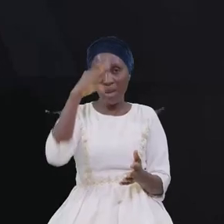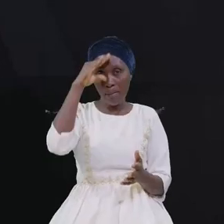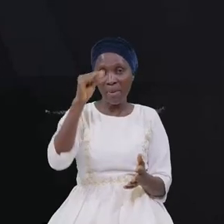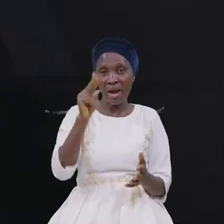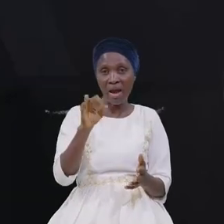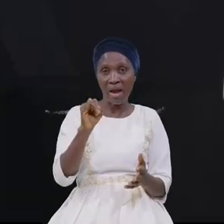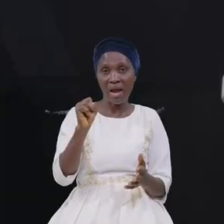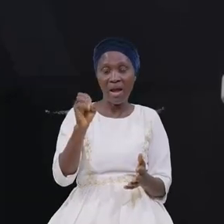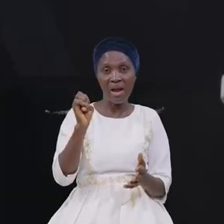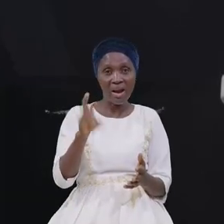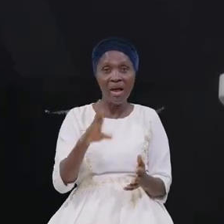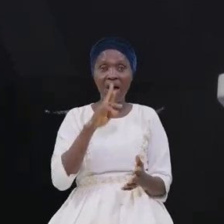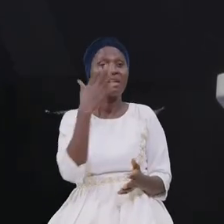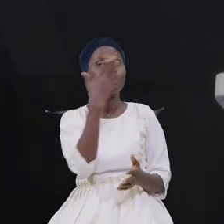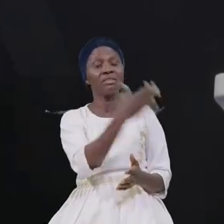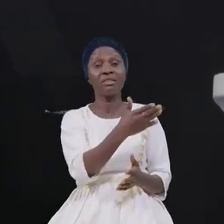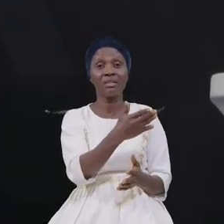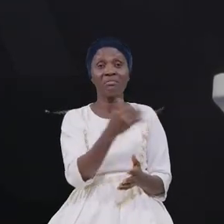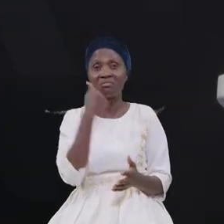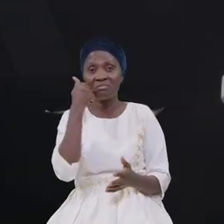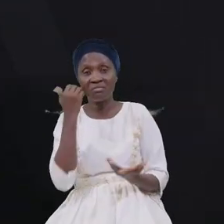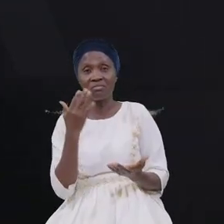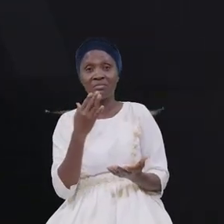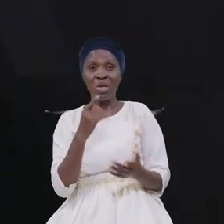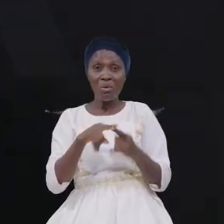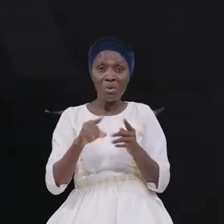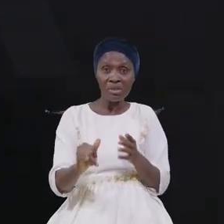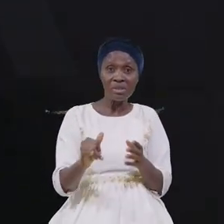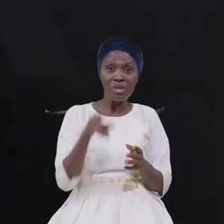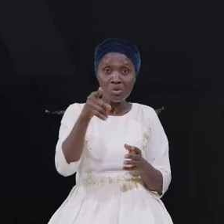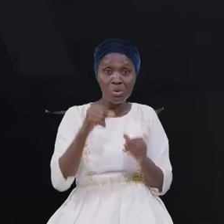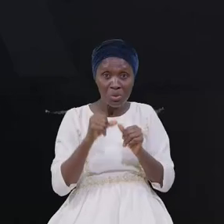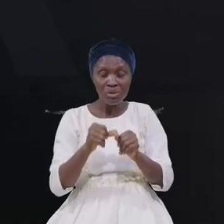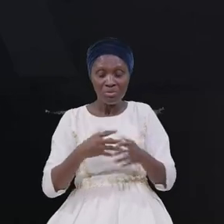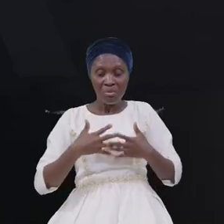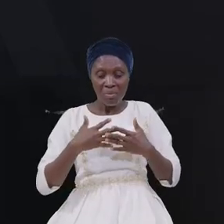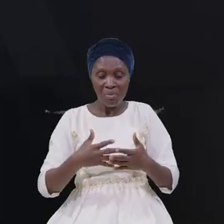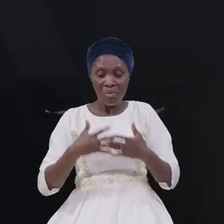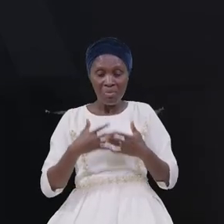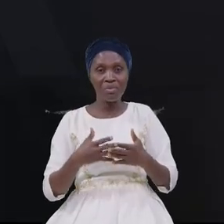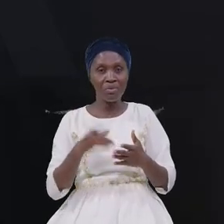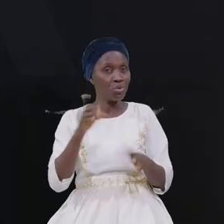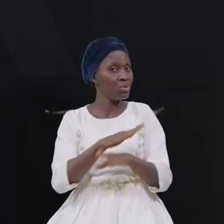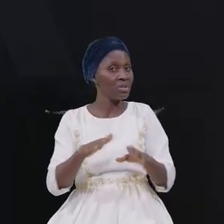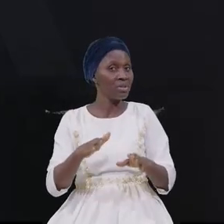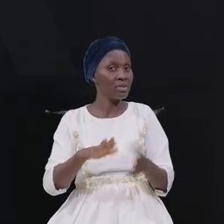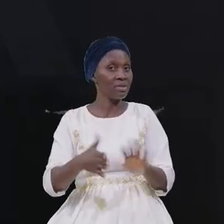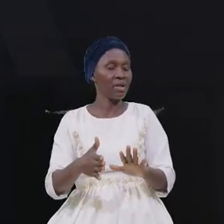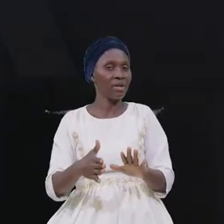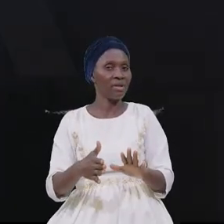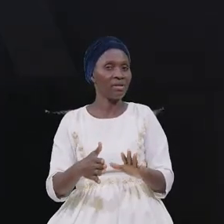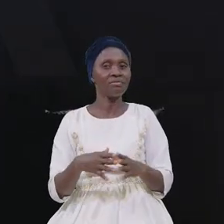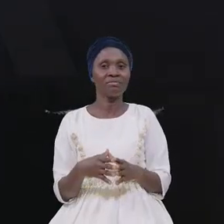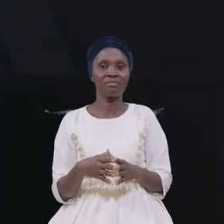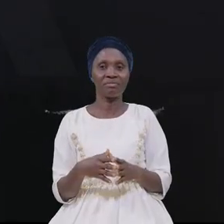vous courez après les hommes. Et puis, mais vous continuez de respirer, vous n'êtes pas mort. Vous dites, mais